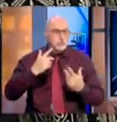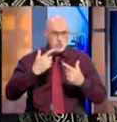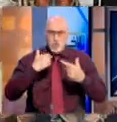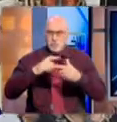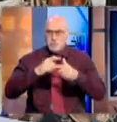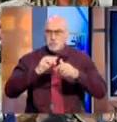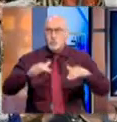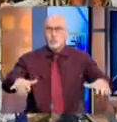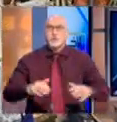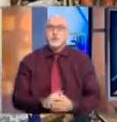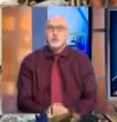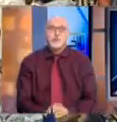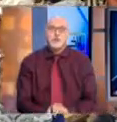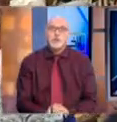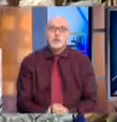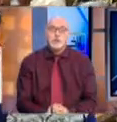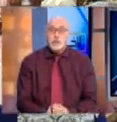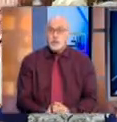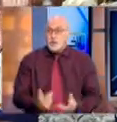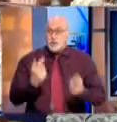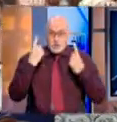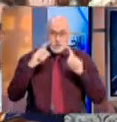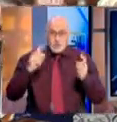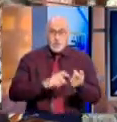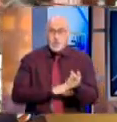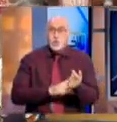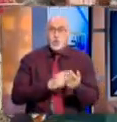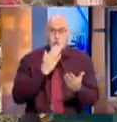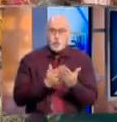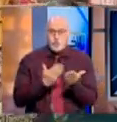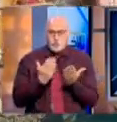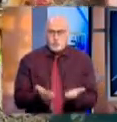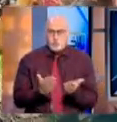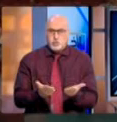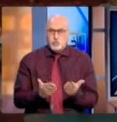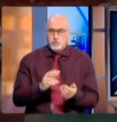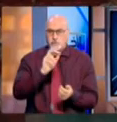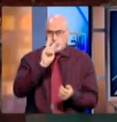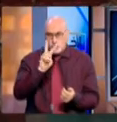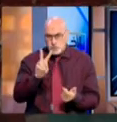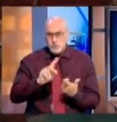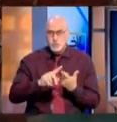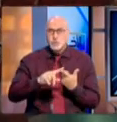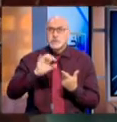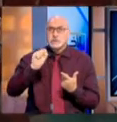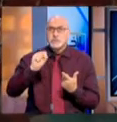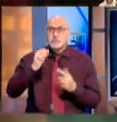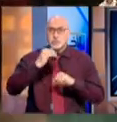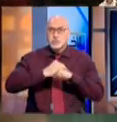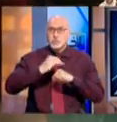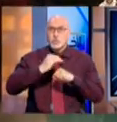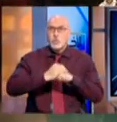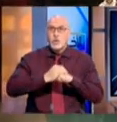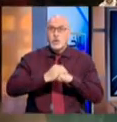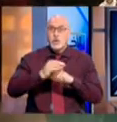والحمد لله. هو الفن الأصيل، والموعد يتجدد سهرتي الجمعة والسبت مع نسيم الصباح من